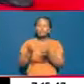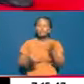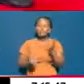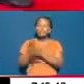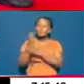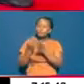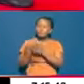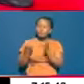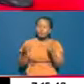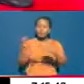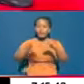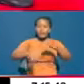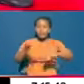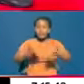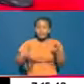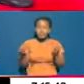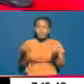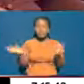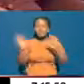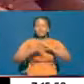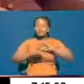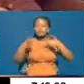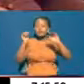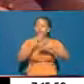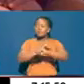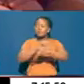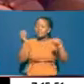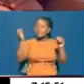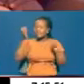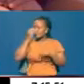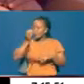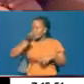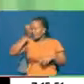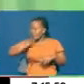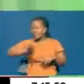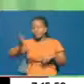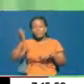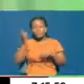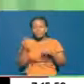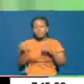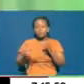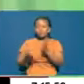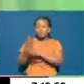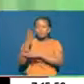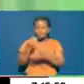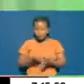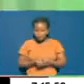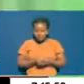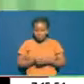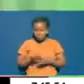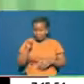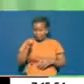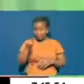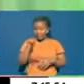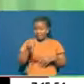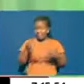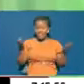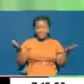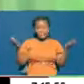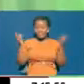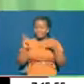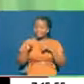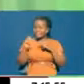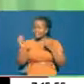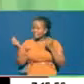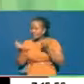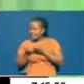Naibu Rais William Ruto amepuzilia mbali uzinduzi wa miungano hiyo ya kisiasa nchini. It is in tribal